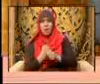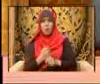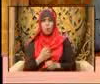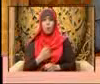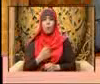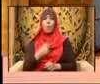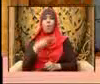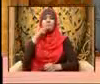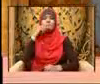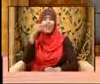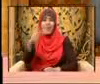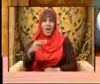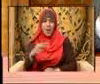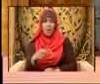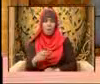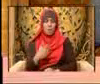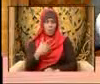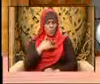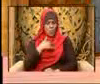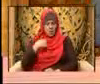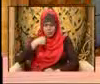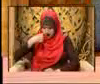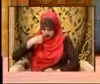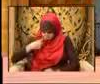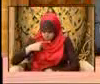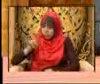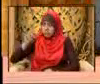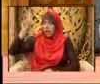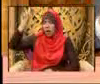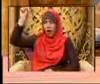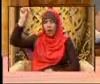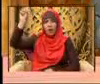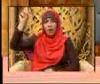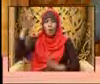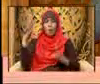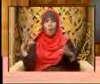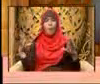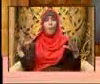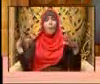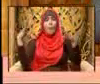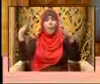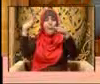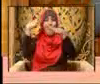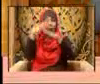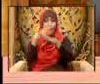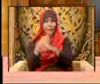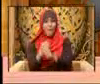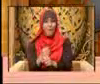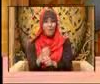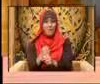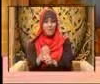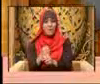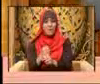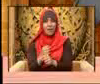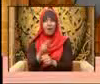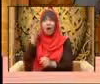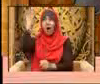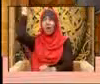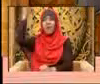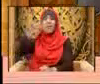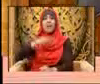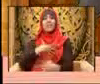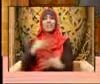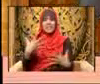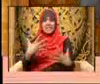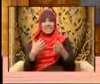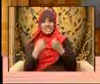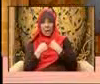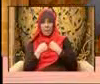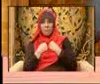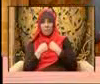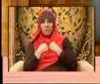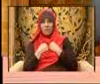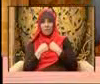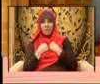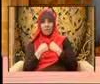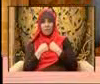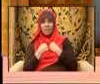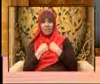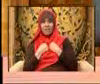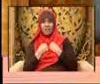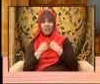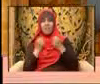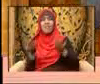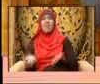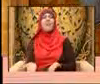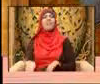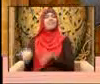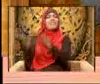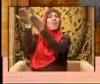وصدق وتوجه وضراعة وخشوع وخضوع، كل هذه المنظومة تقبل عند الله فيرفعها رب العالمين سبحانه